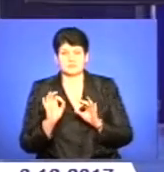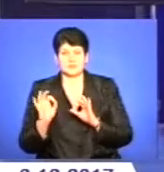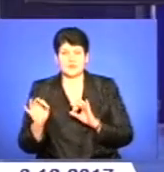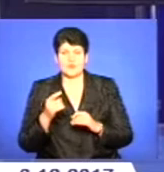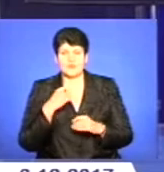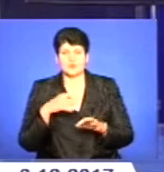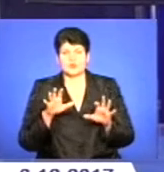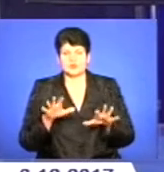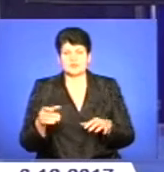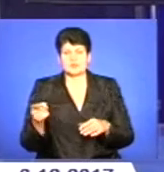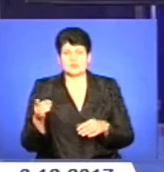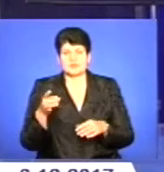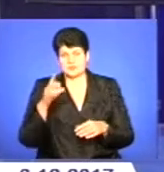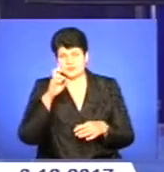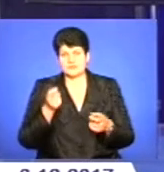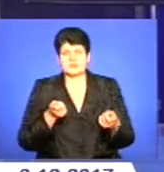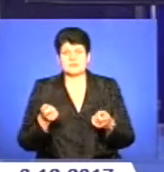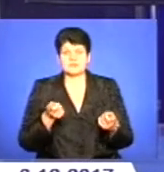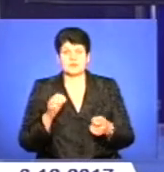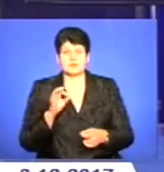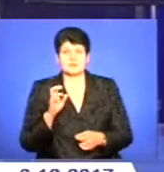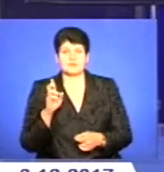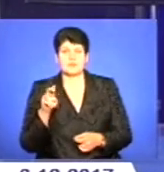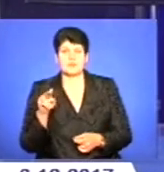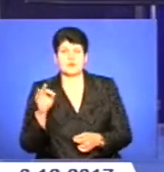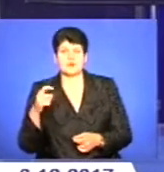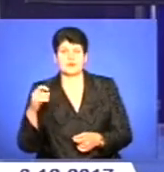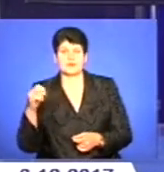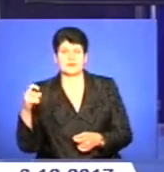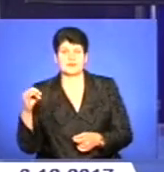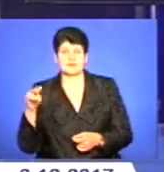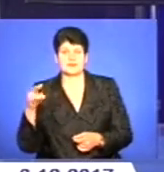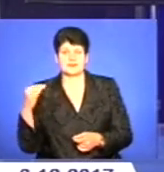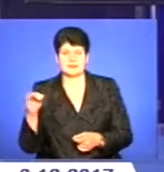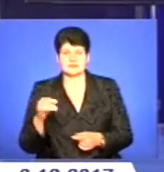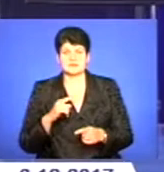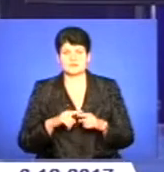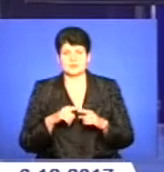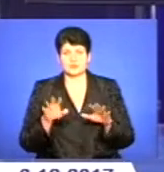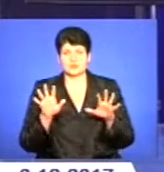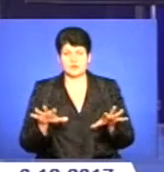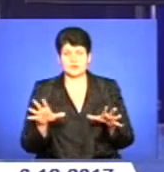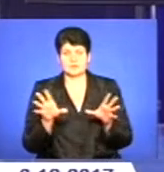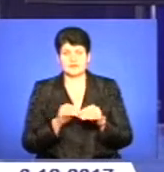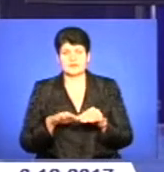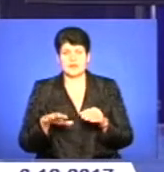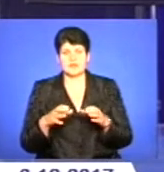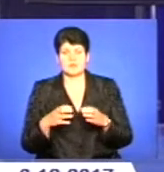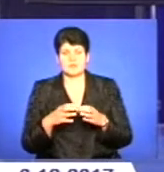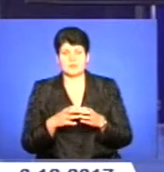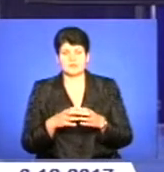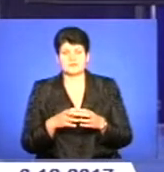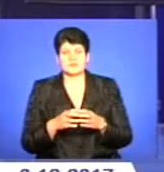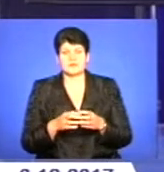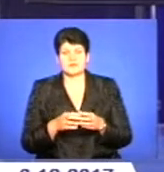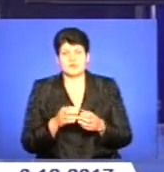голова Тернопільської районної державної адміністрації Олександр Похилий. Невдовзі голови об'єднаних територіальних громад обговорять питання,